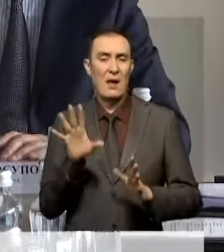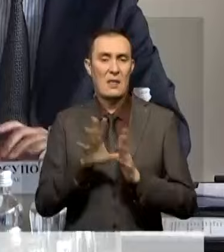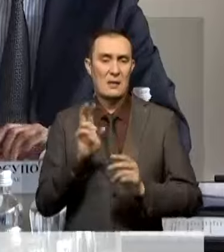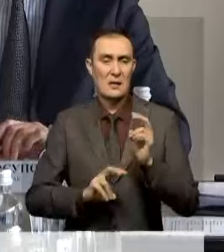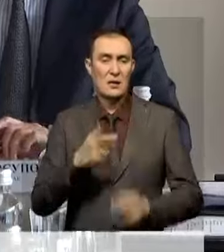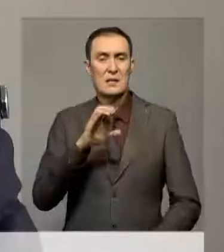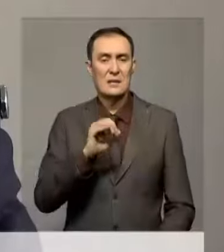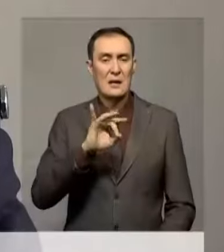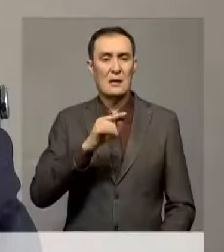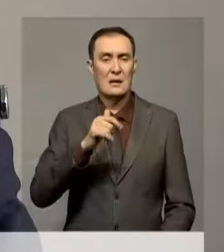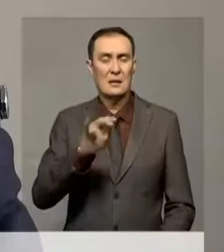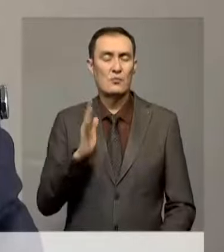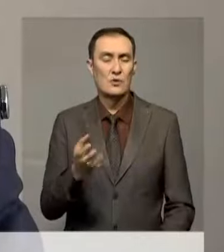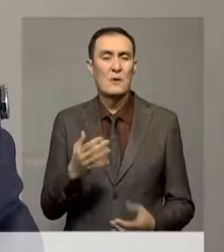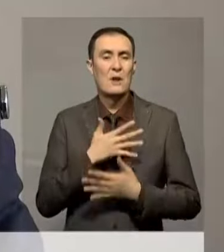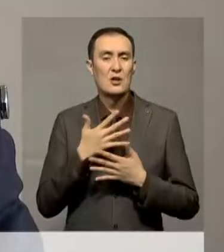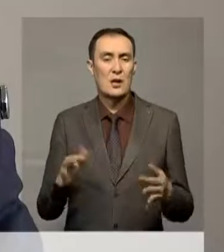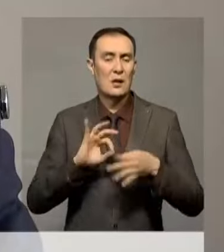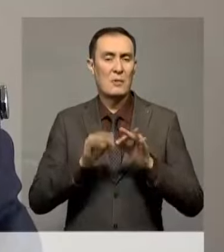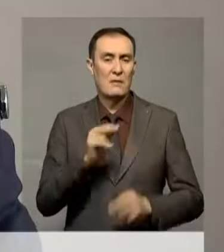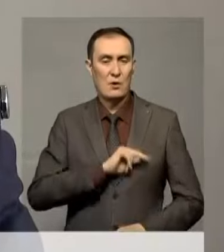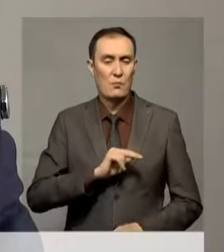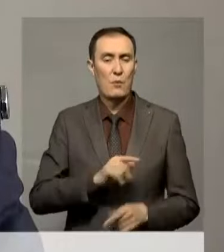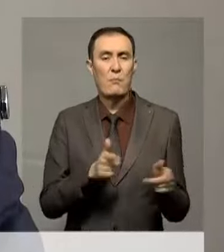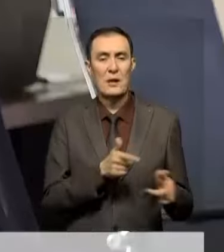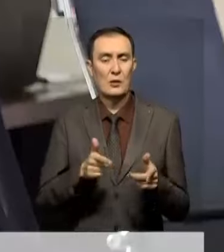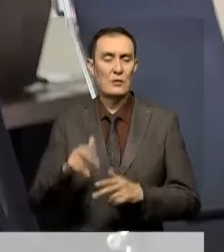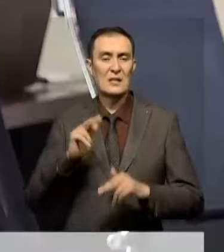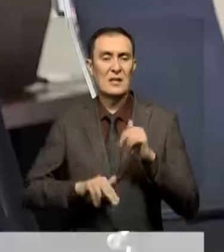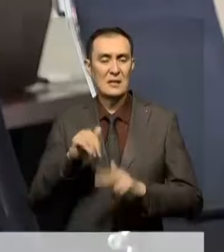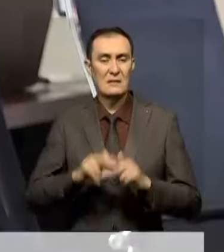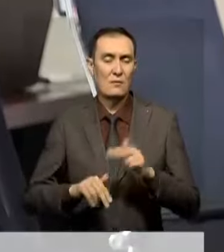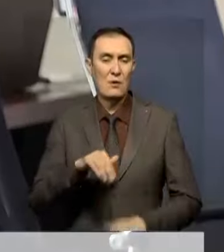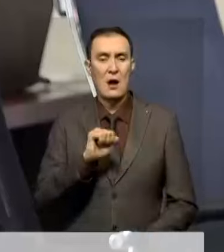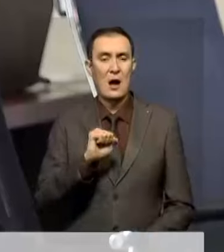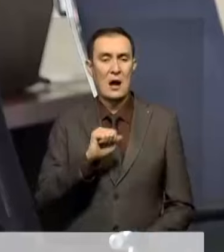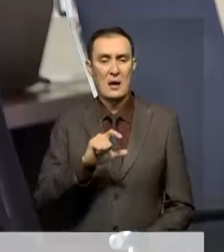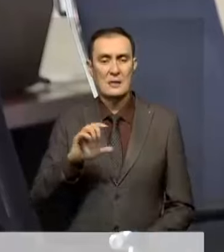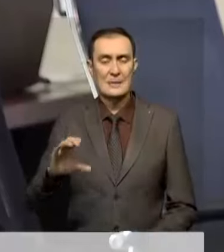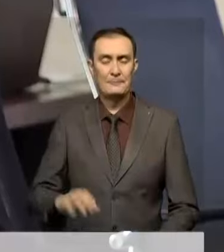Сергазин, теперь предстоит большая кропотливая работа по подготовке к строительству АЭС.